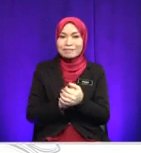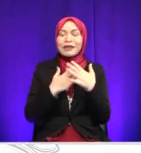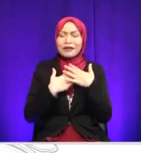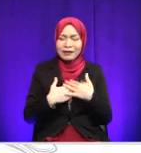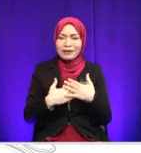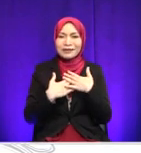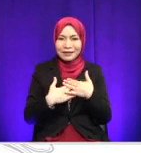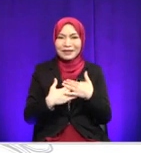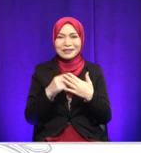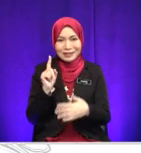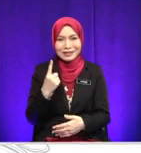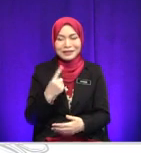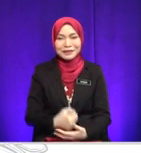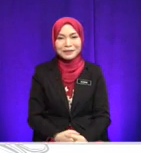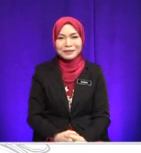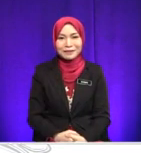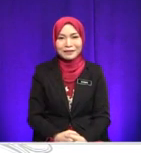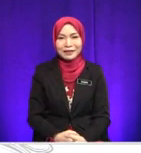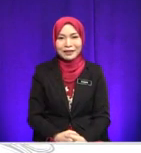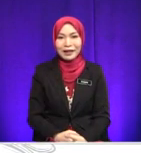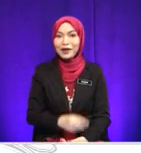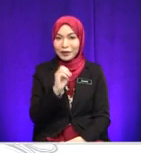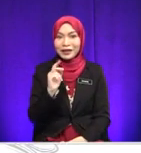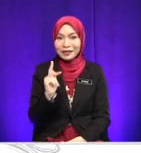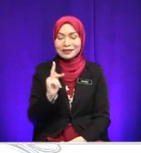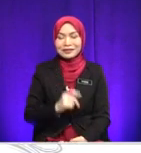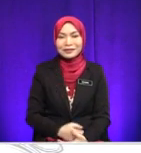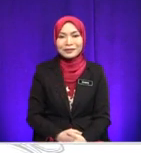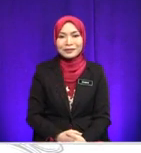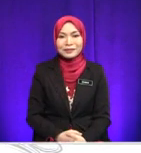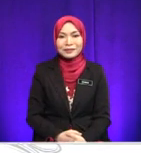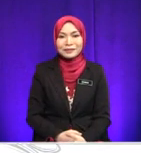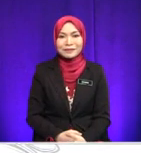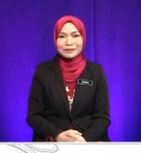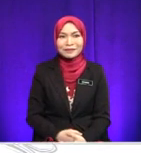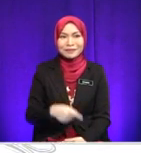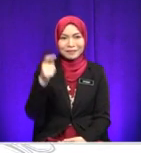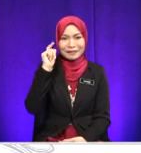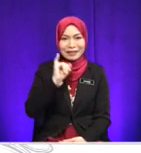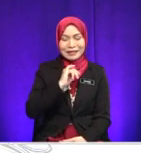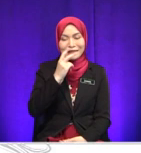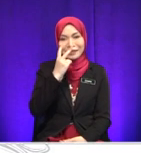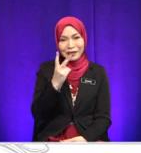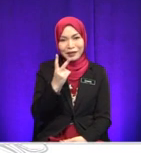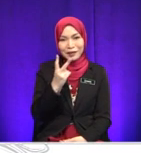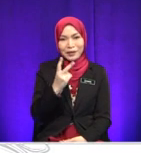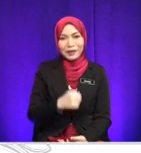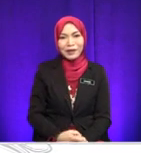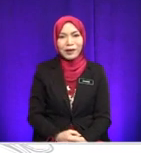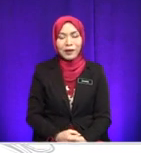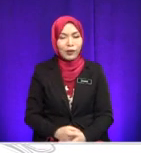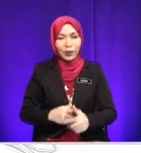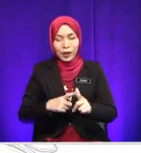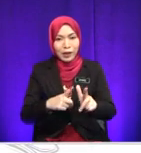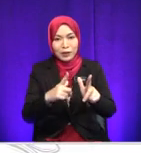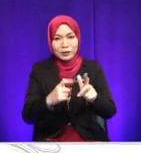sahaja, Ria. Okay. Jadi tadi nampak anak murid saya nampak macam agak-agak gementar agaknya kan? Jadi sekarang cuba